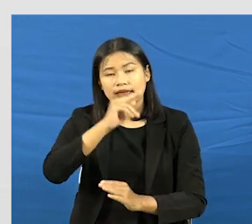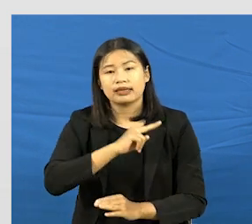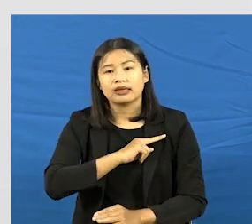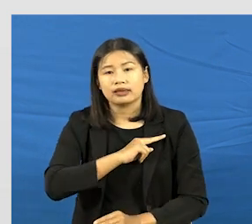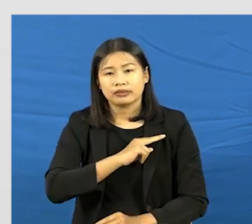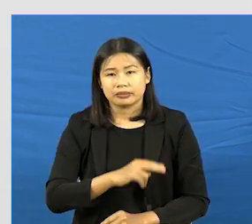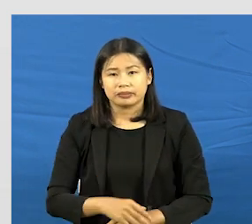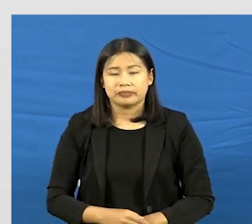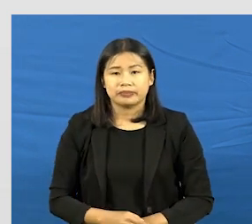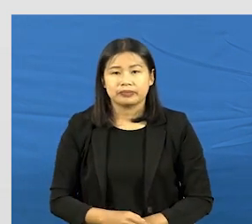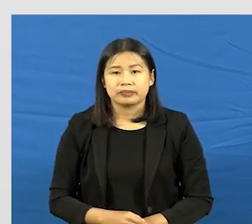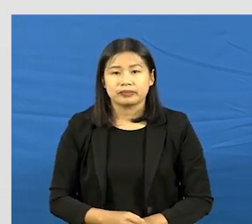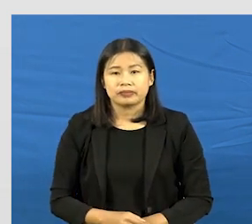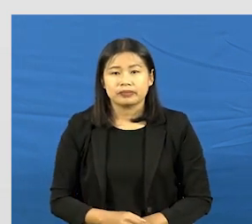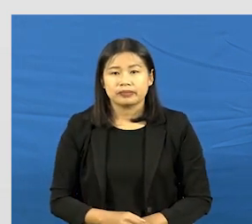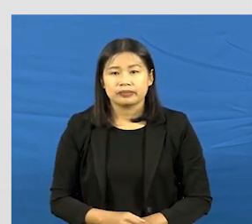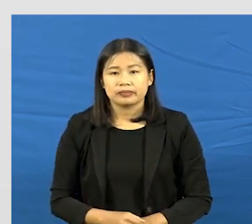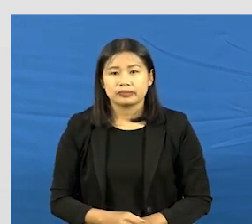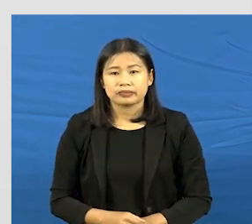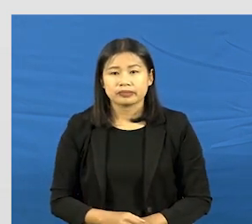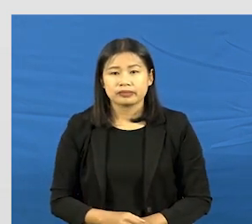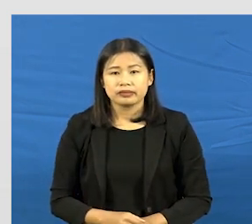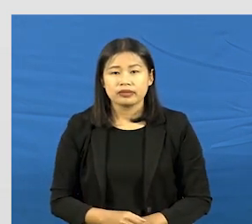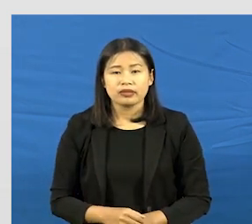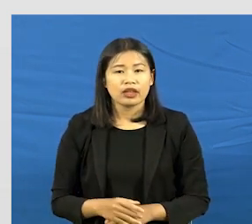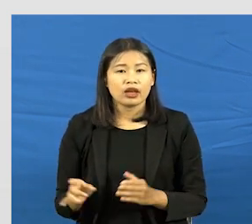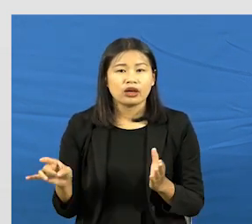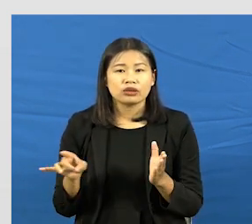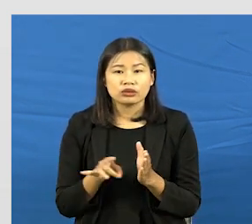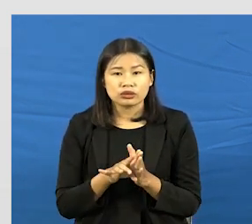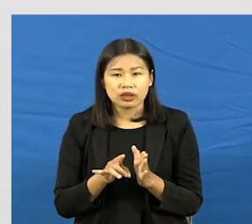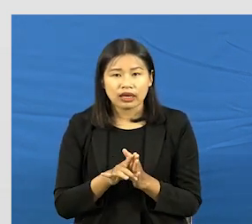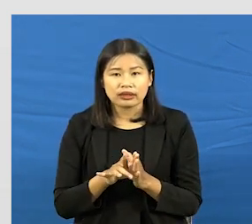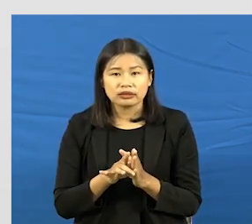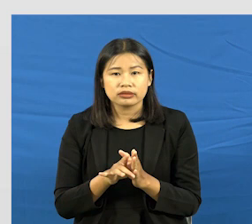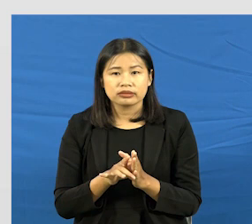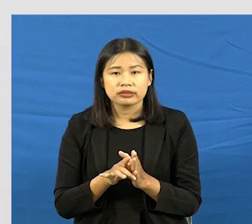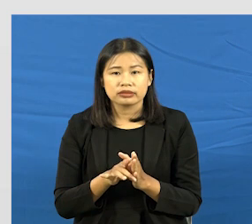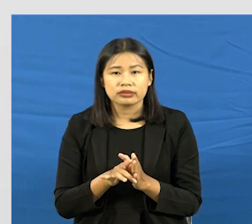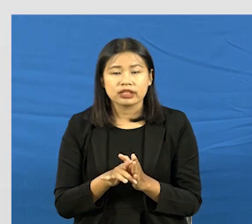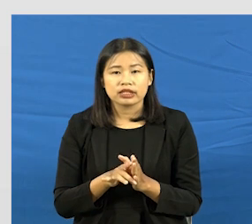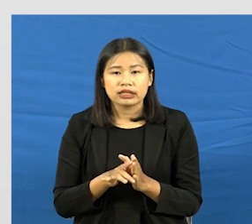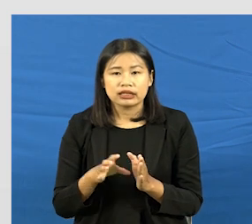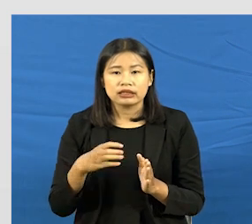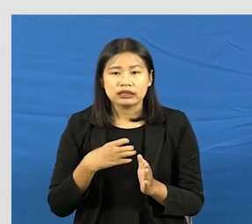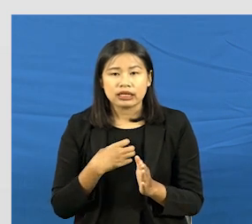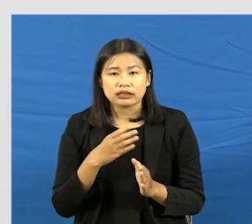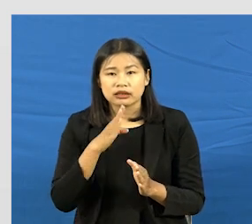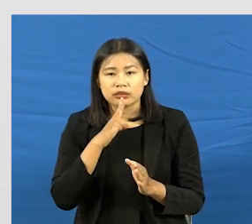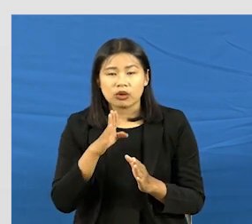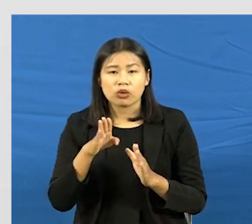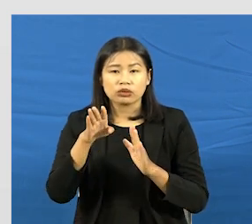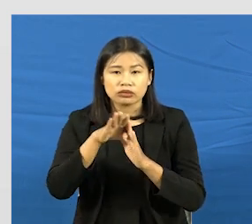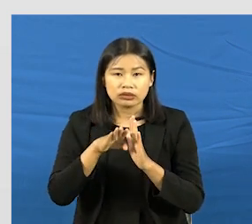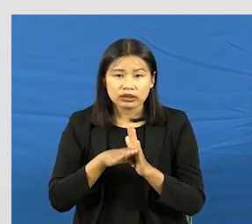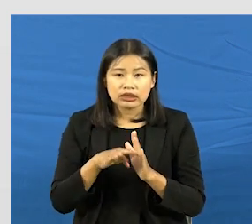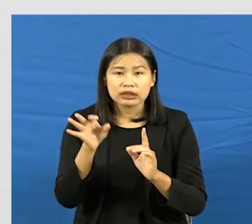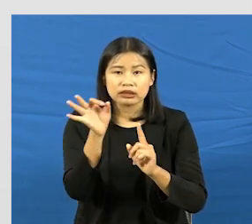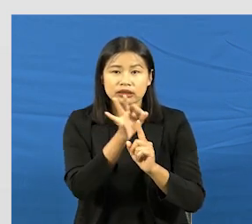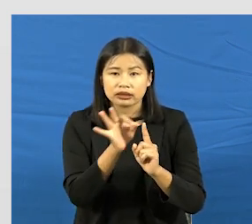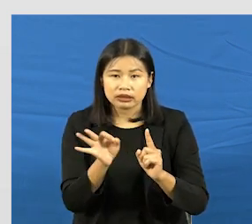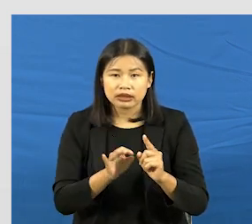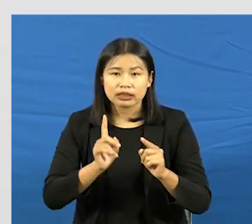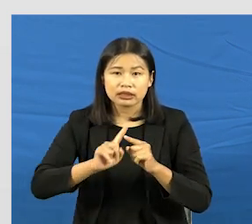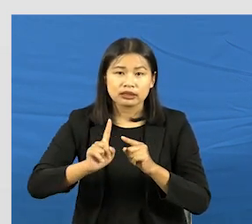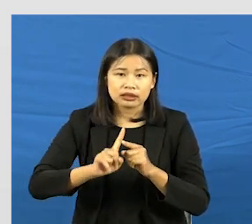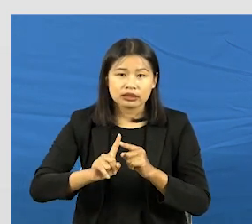ท้ายที่สุดก็คือว่ารายละเอียดต่างๆที่ผมได้พูดไปนั้นนักศึกษาสามารถที่จะเข้า